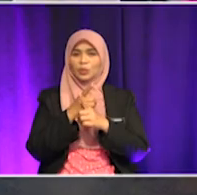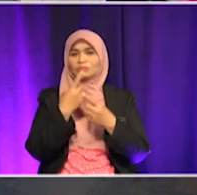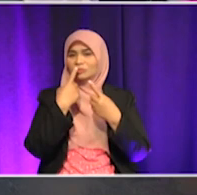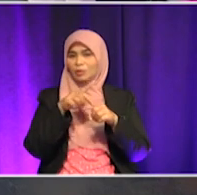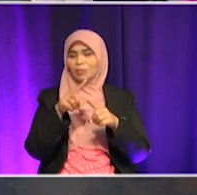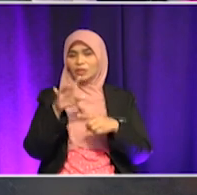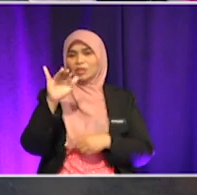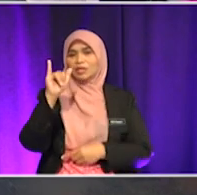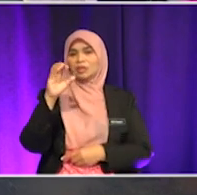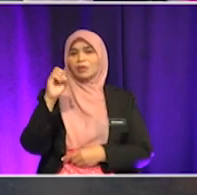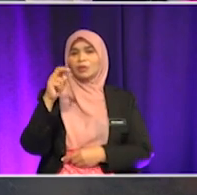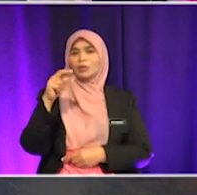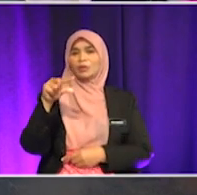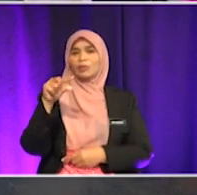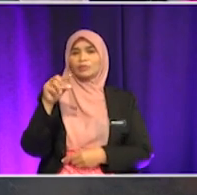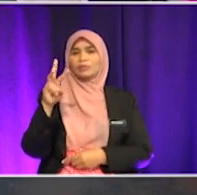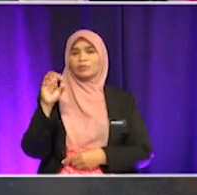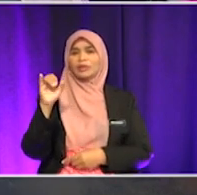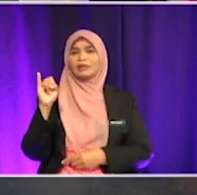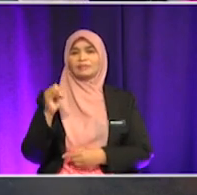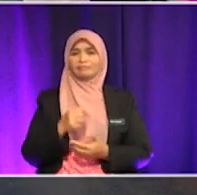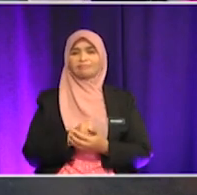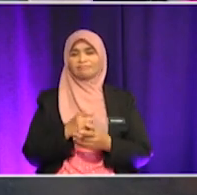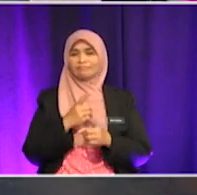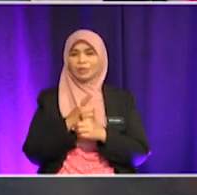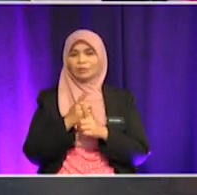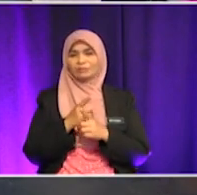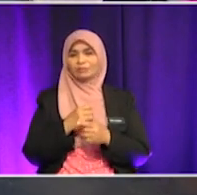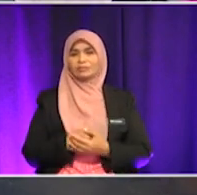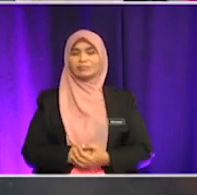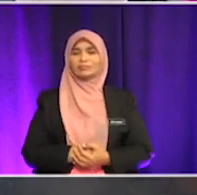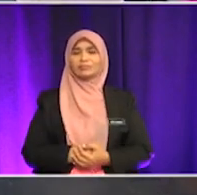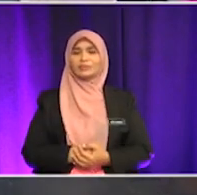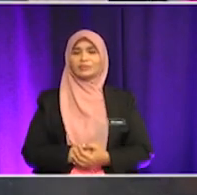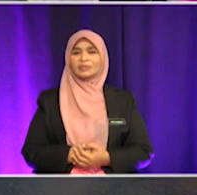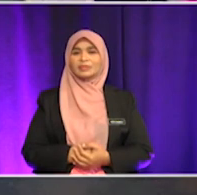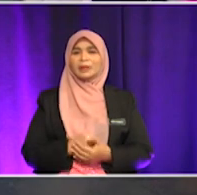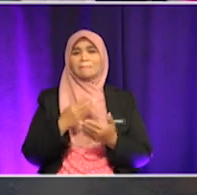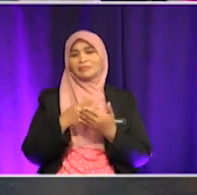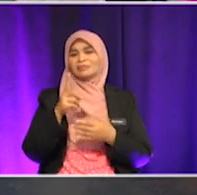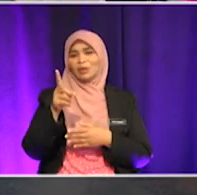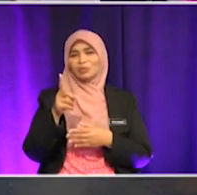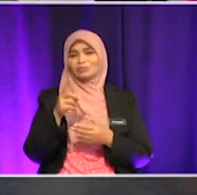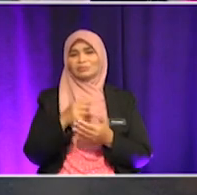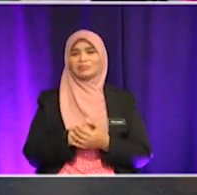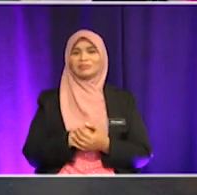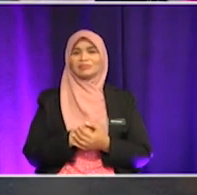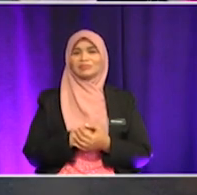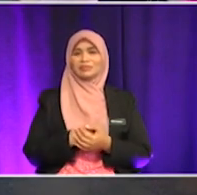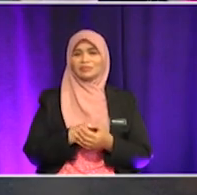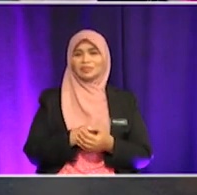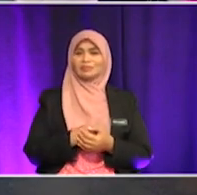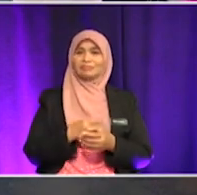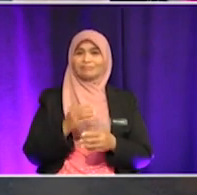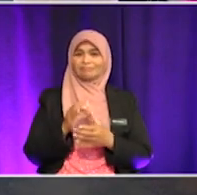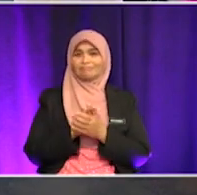tak kita bagi mata ganjaran untuk Yong Wei, Ifan? Boleh, cikgu. Berapa kita nak bagi kepada Yong Wei? Kita bagi satu stiker dulu. Satu dulu. Ha, okey.